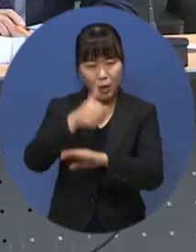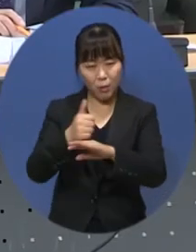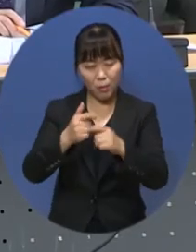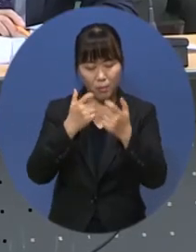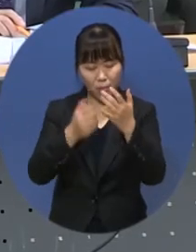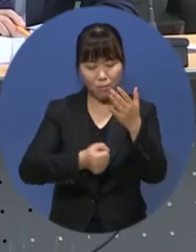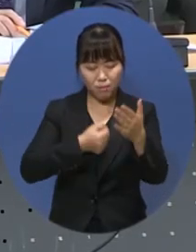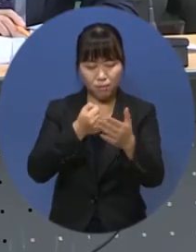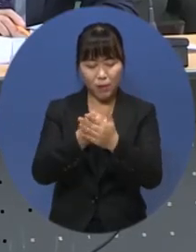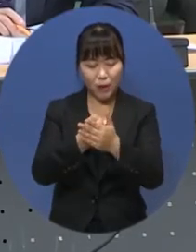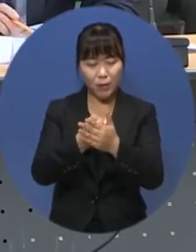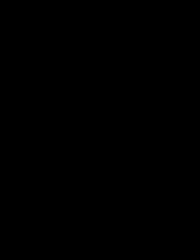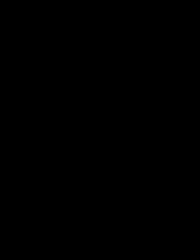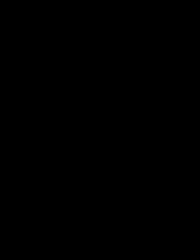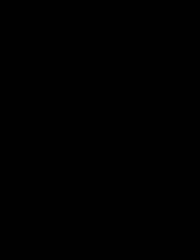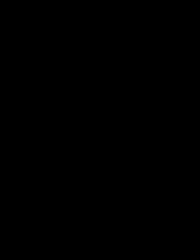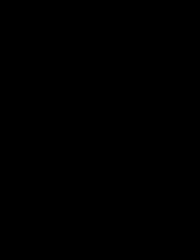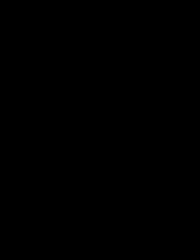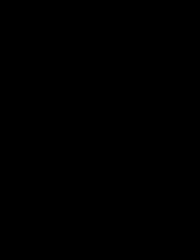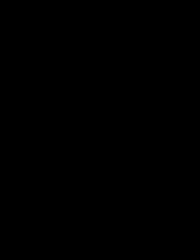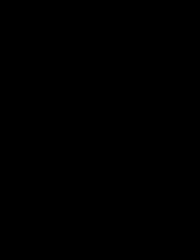확정 짓기로 했습니다